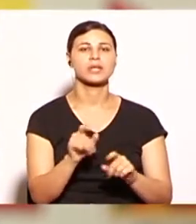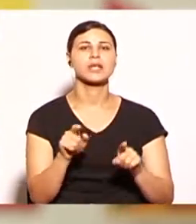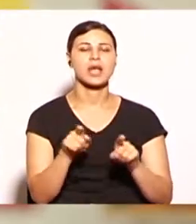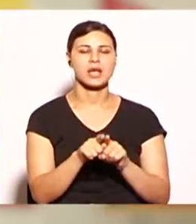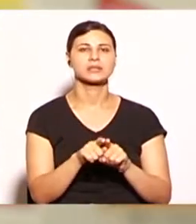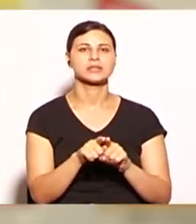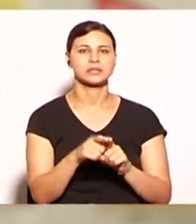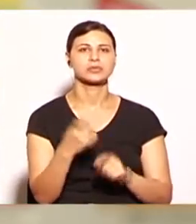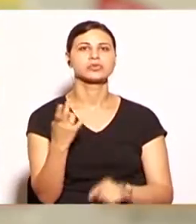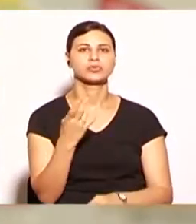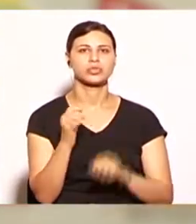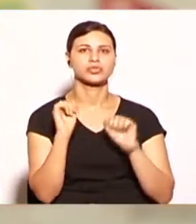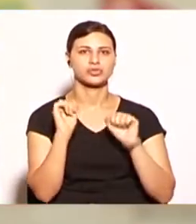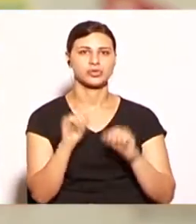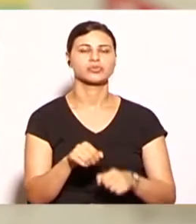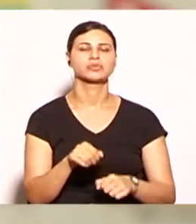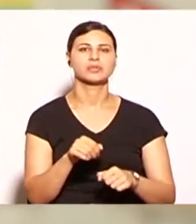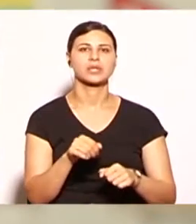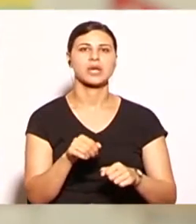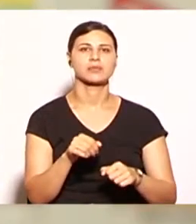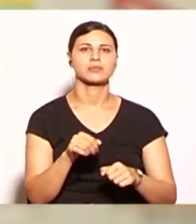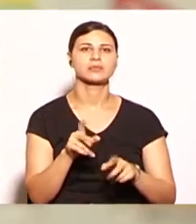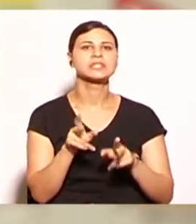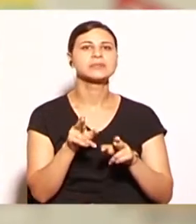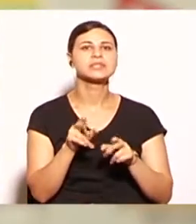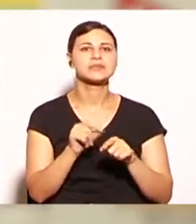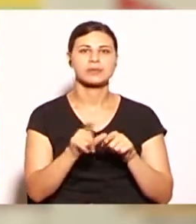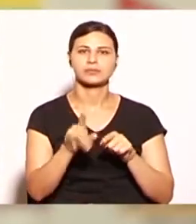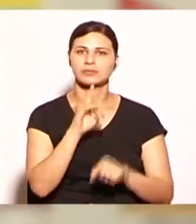ასეთი მიდგომით შეგვიძლია თავიდან ავიცილოთ ადენომის